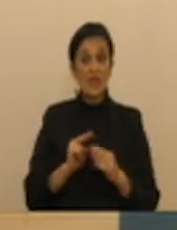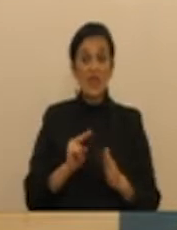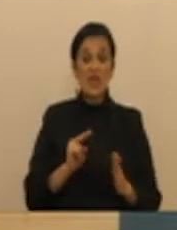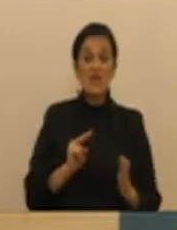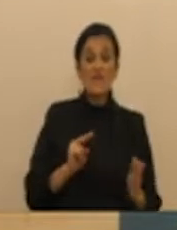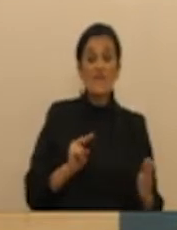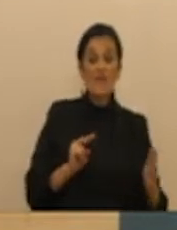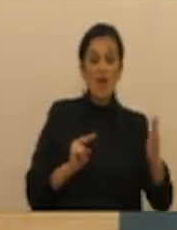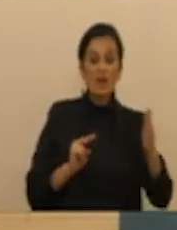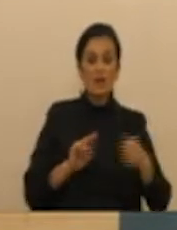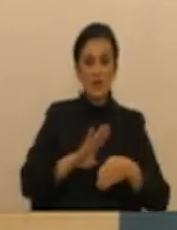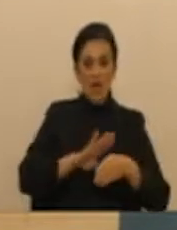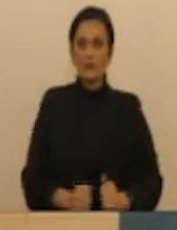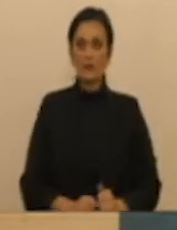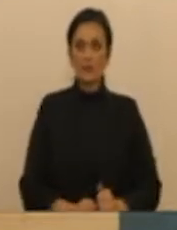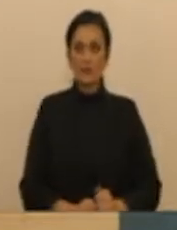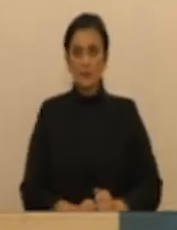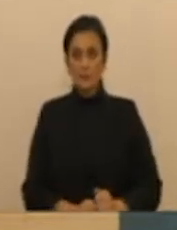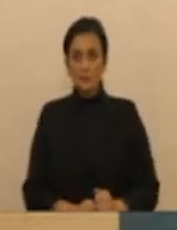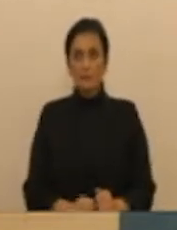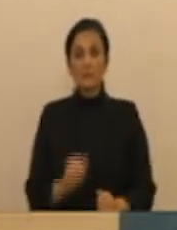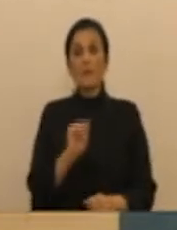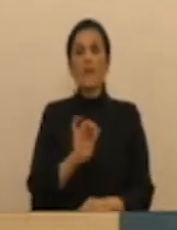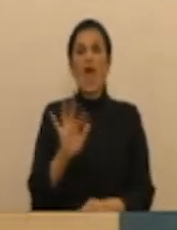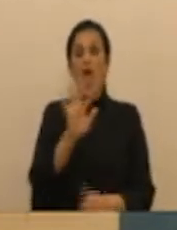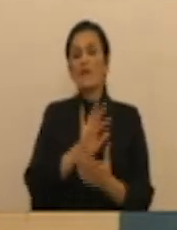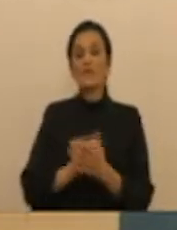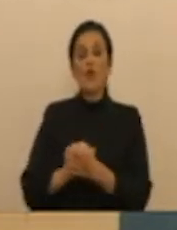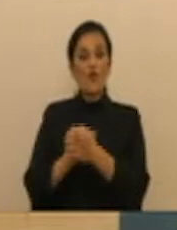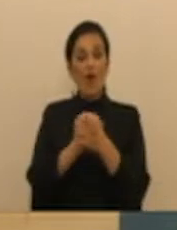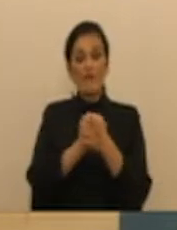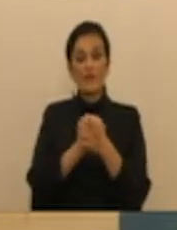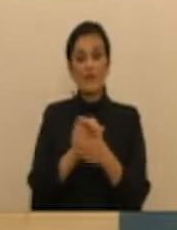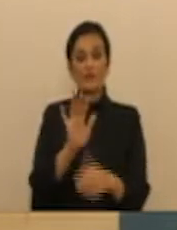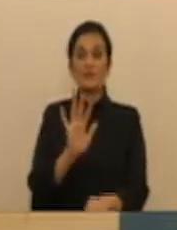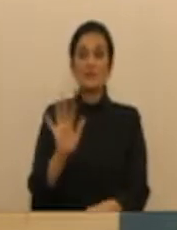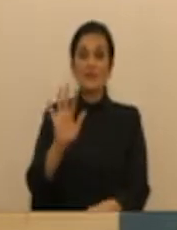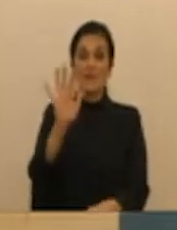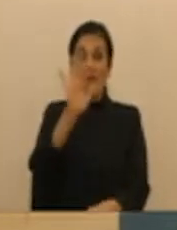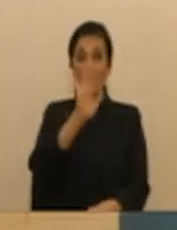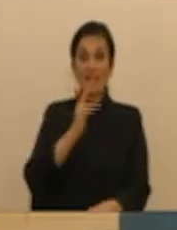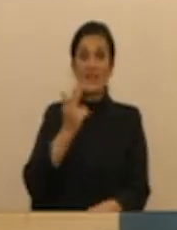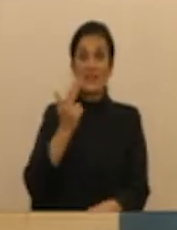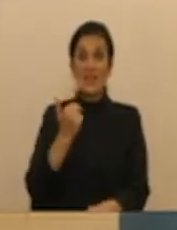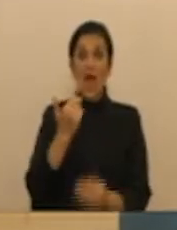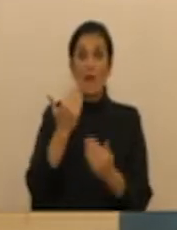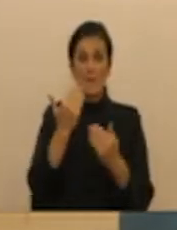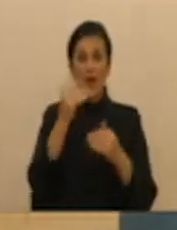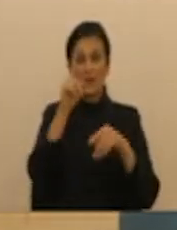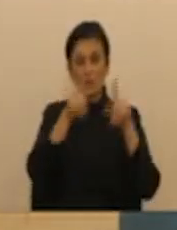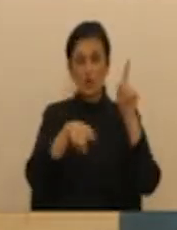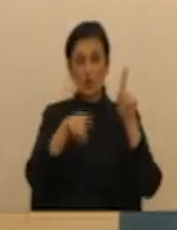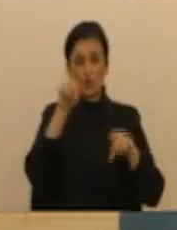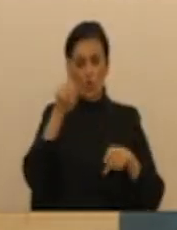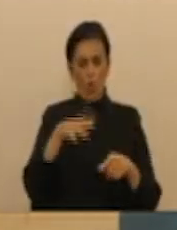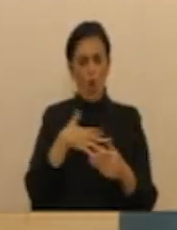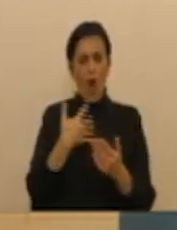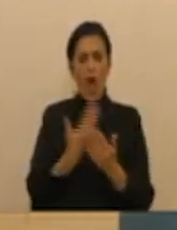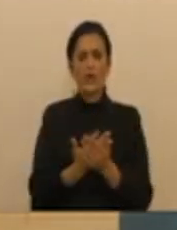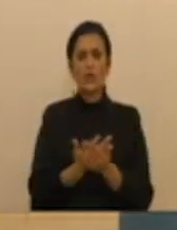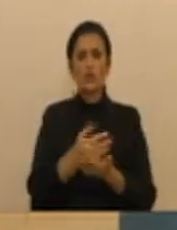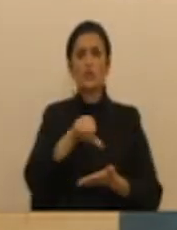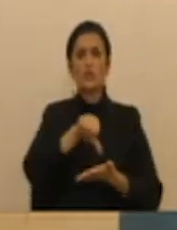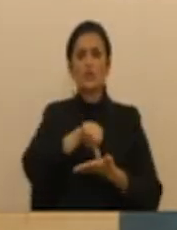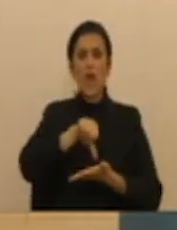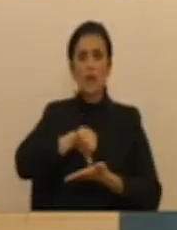გალეშე მოგახსენებ დღეს. ევროკავშირის ქვეყნები და მათი ზოგიერთი აქტიური წარმომადგენლები